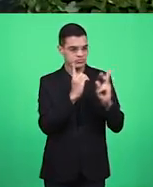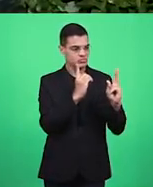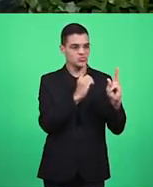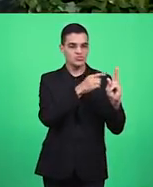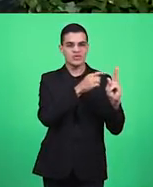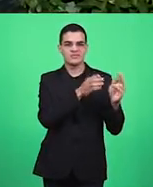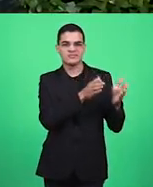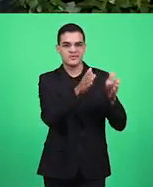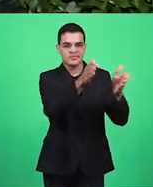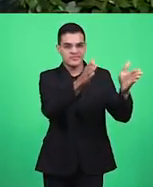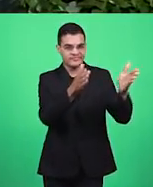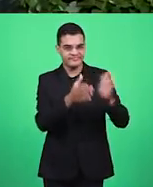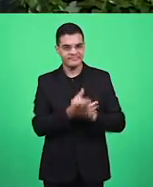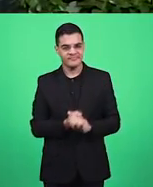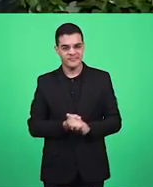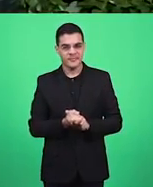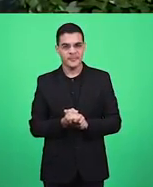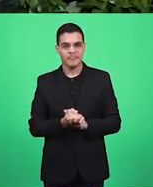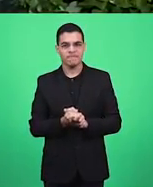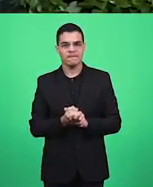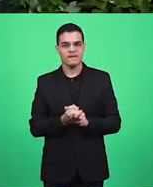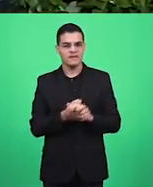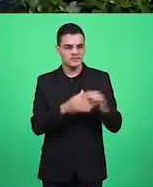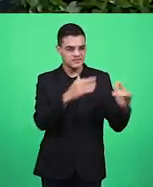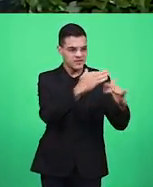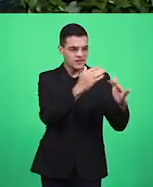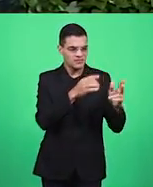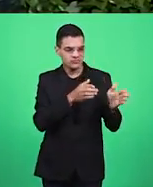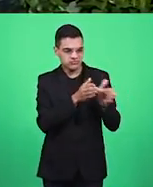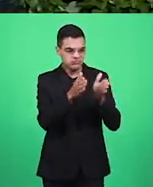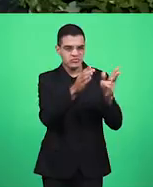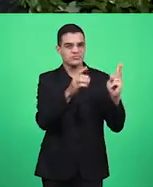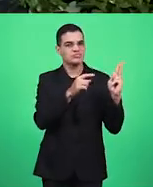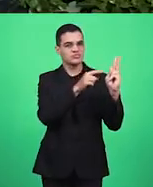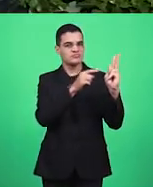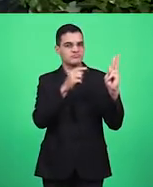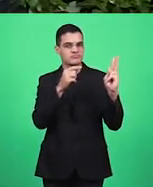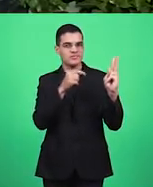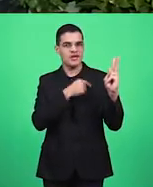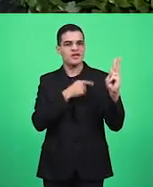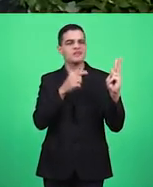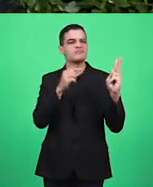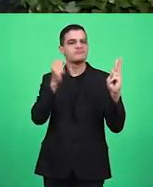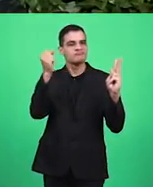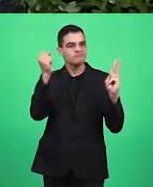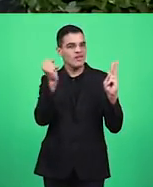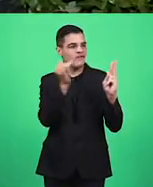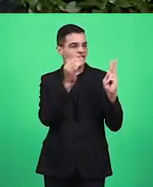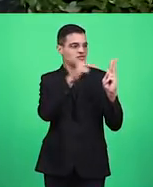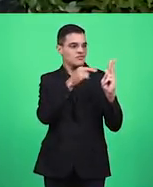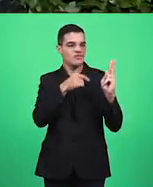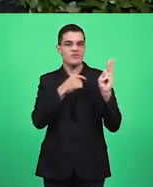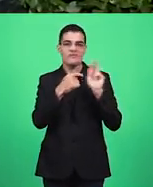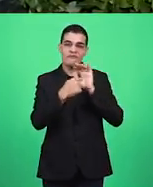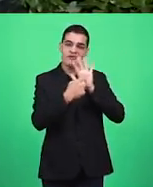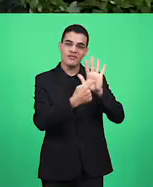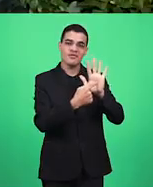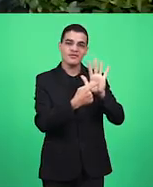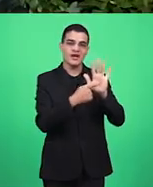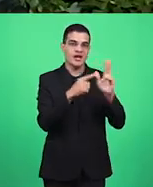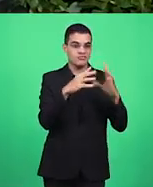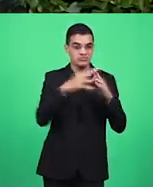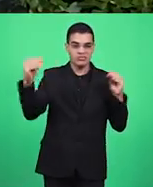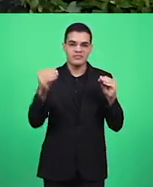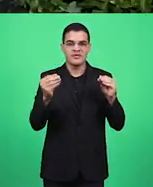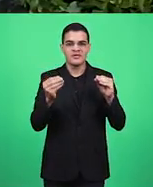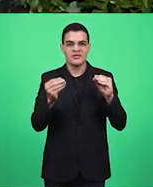там ученикам на пути, в доме, в городе, на пути в Эммаус, да, в этом селении, сразу после